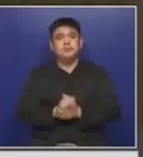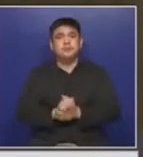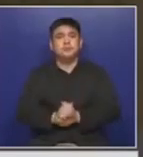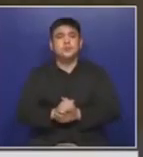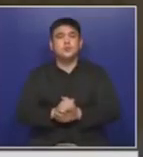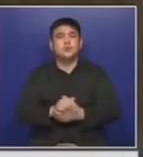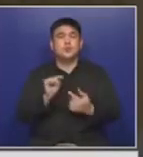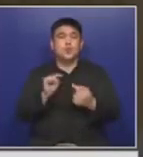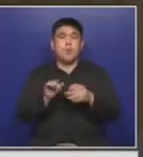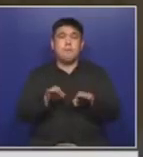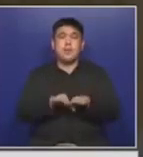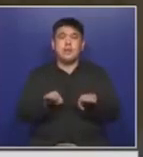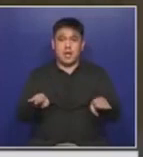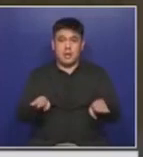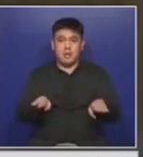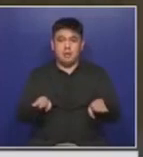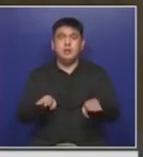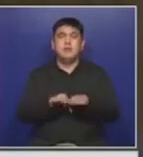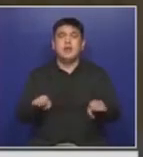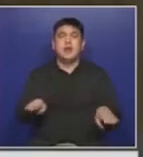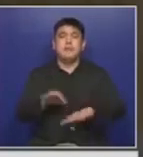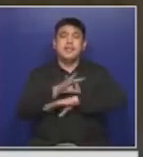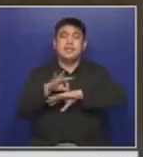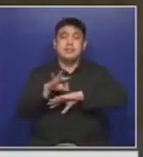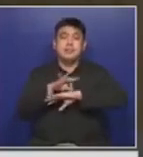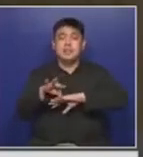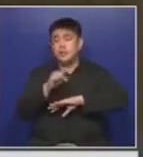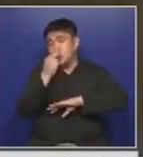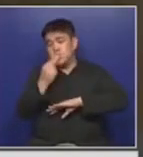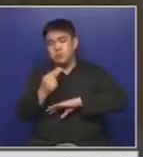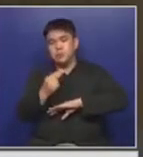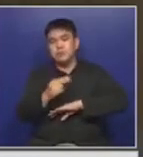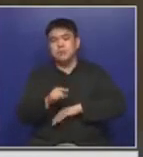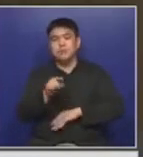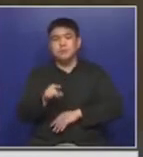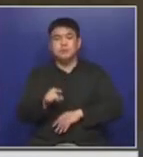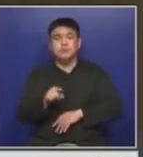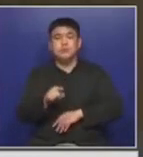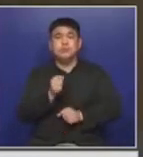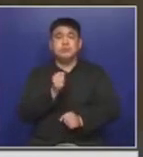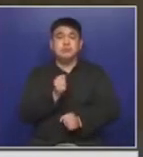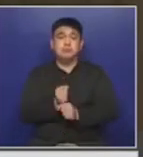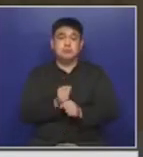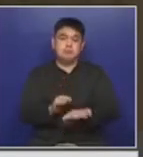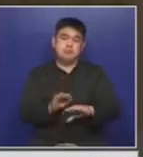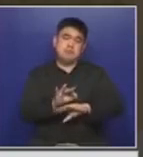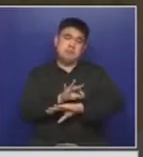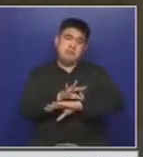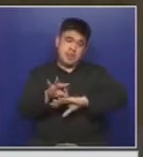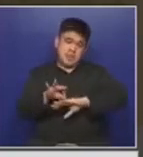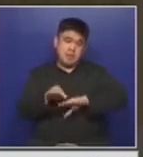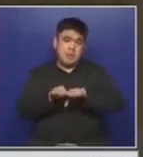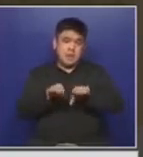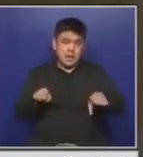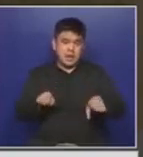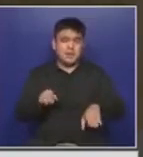ของมาตรฐานบัญชีนะครับที่เขาอ้างไว้ว่าท่านไม่ได้ใช้มาตรฐานบัญชีฉบับที่